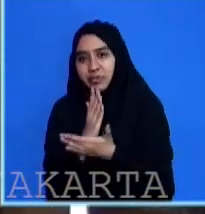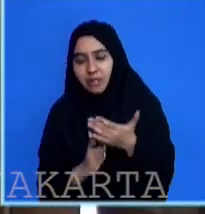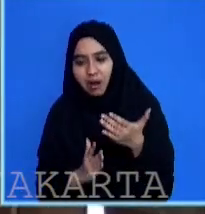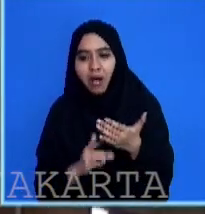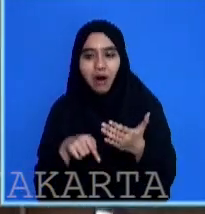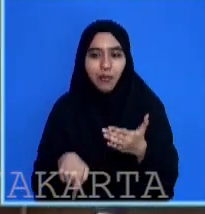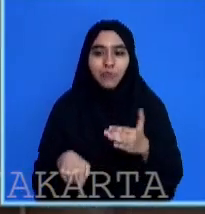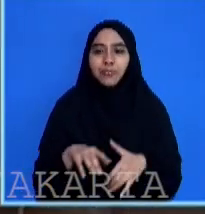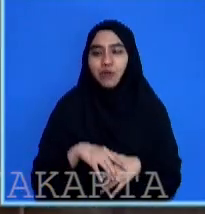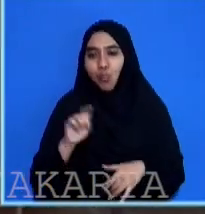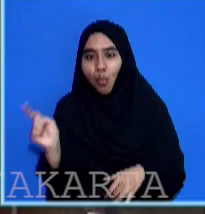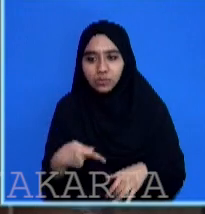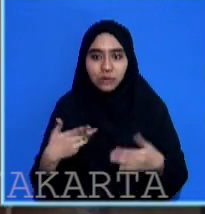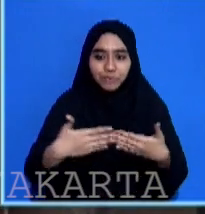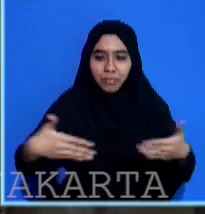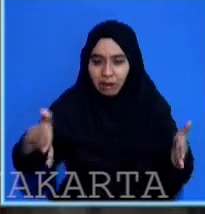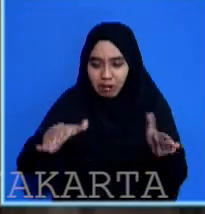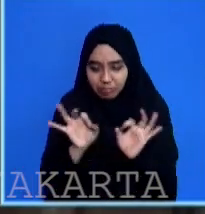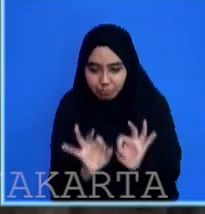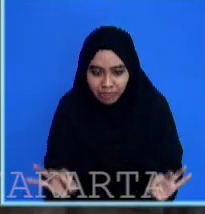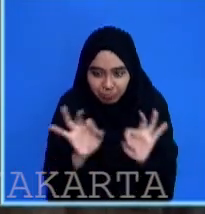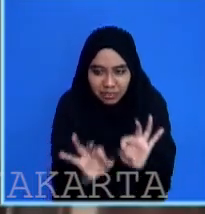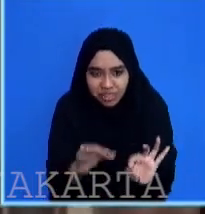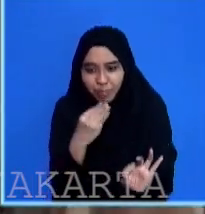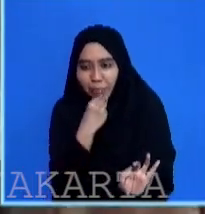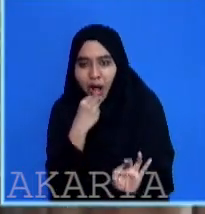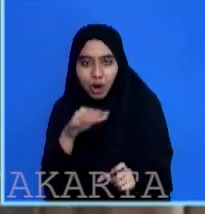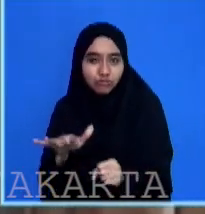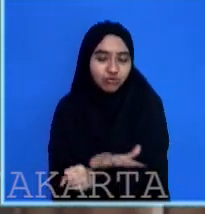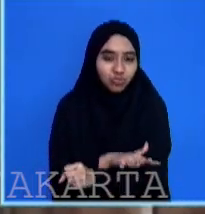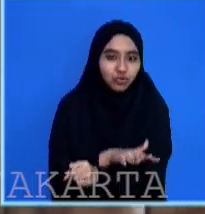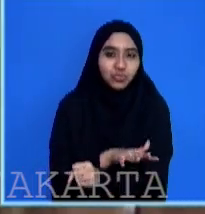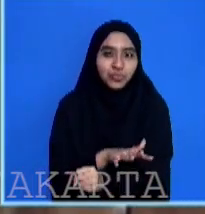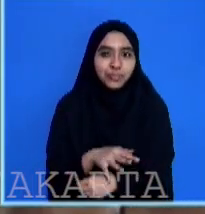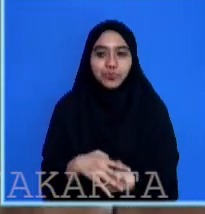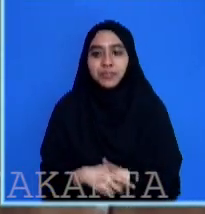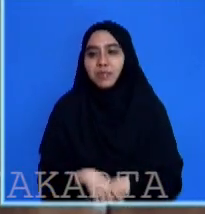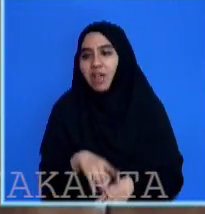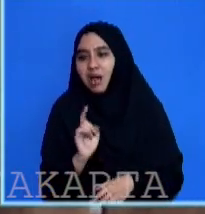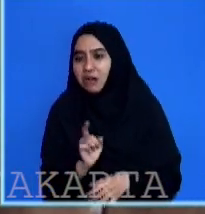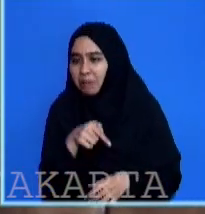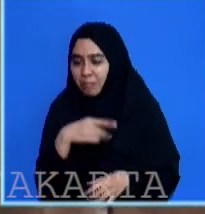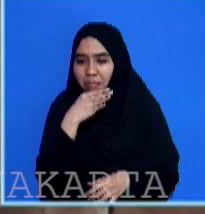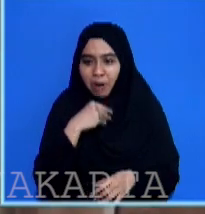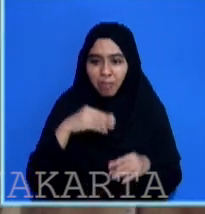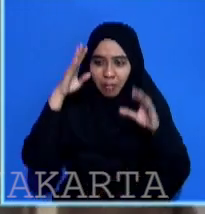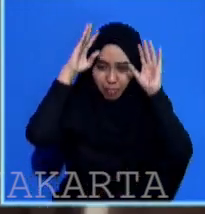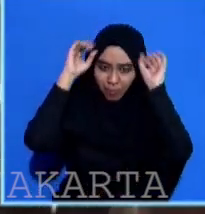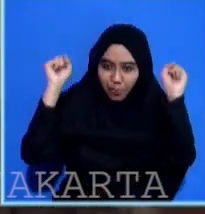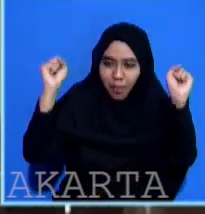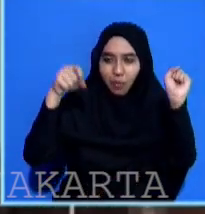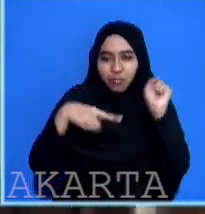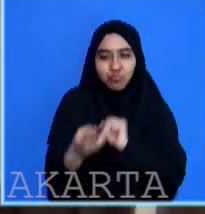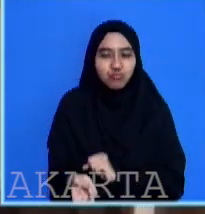sto pakan ingkang cekap kedadpun gatosaken ing sbingah m Menik m sanen jaler gampil adaptasi